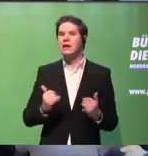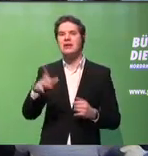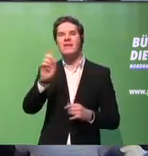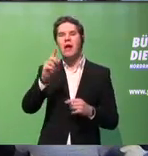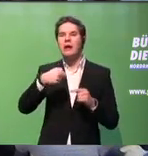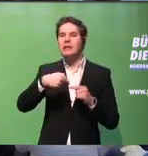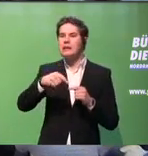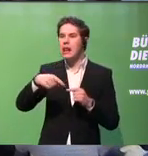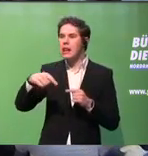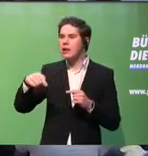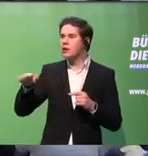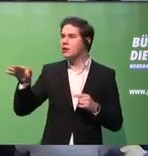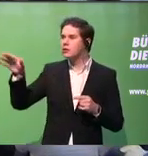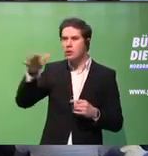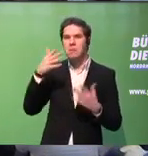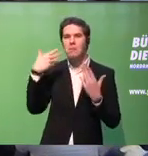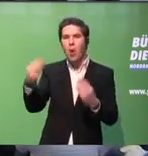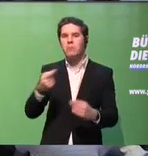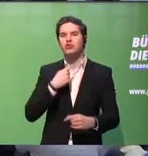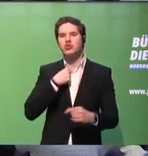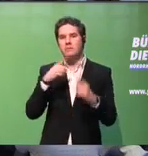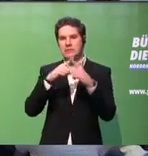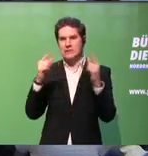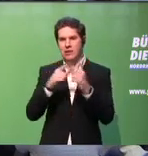Delegierten die Stimmzettel verteilt.